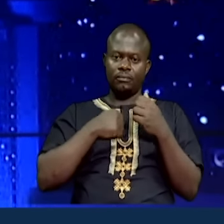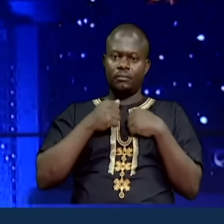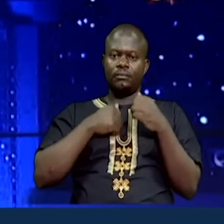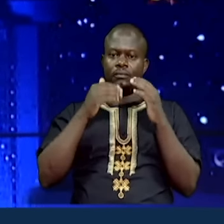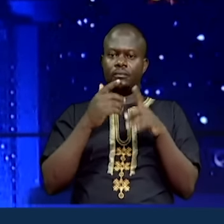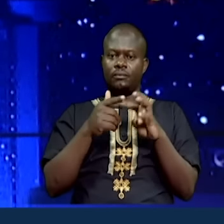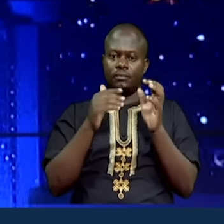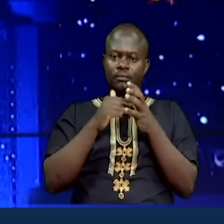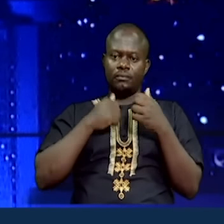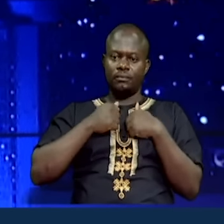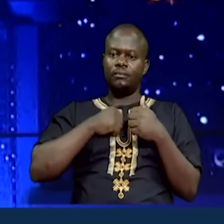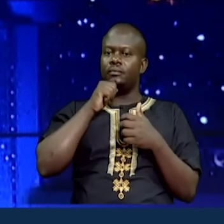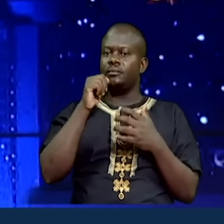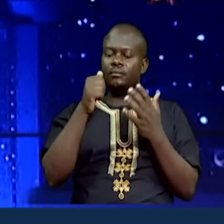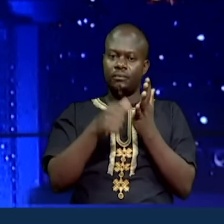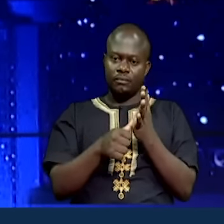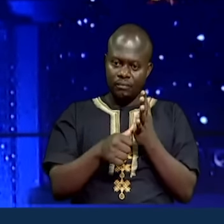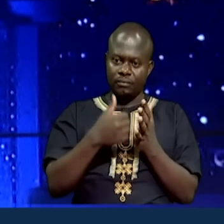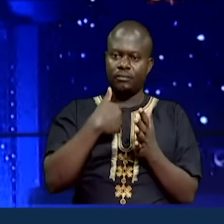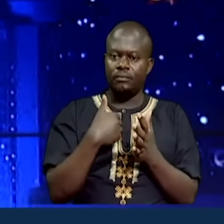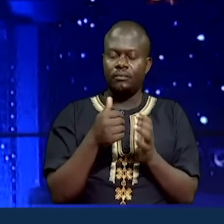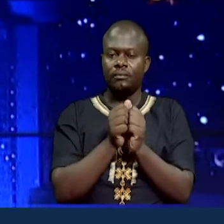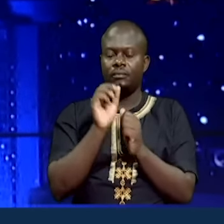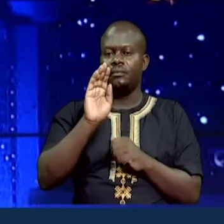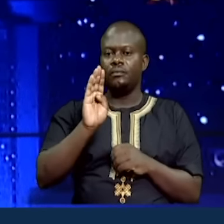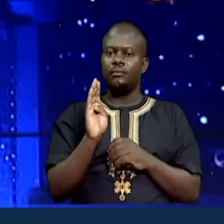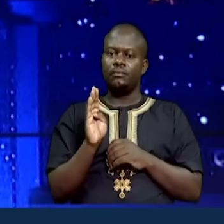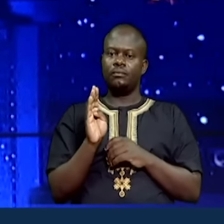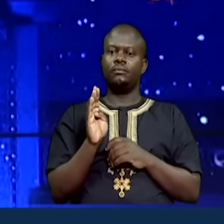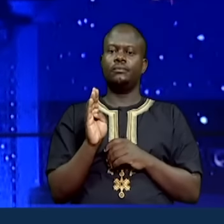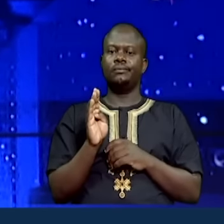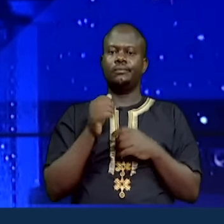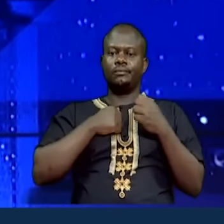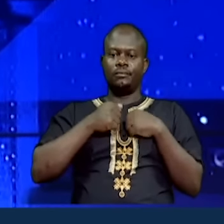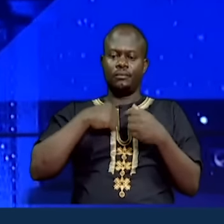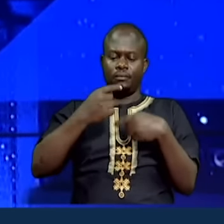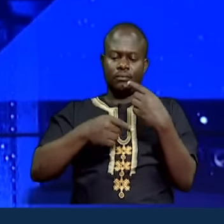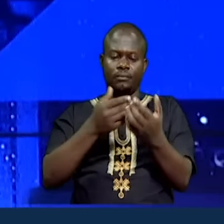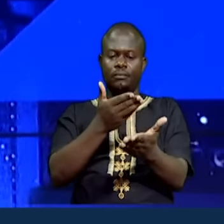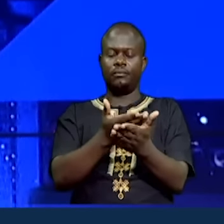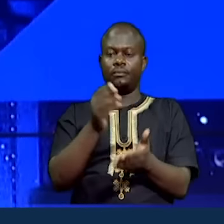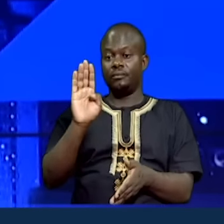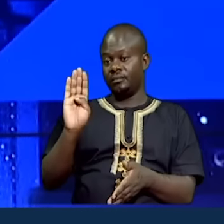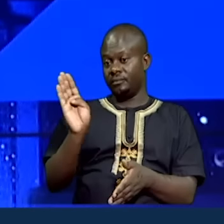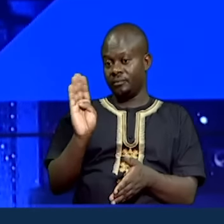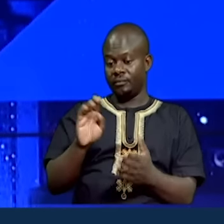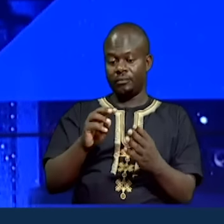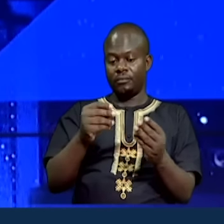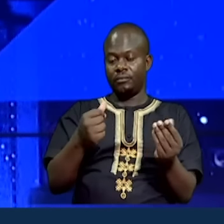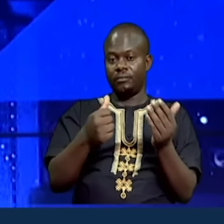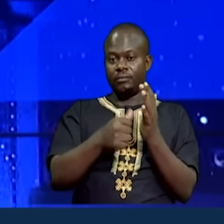bufitanye ikibazo n'u Rwanda, ariko u Rwanda nta kibazo rufitanye n'u Burundi. U Rwanda rwakomeje rusaba u Burundi gukemura